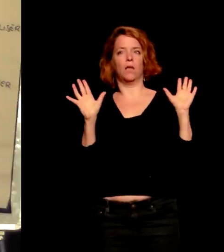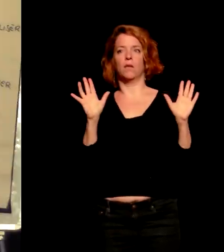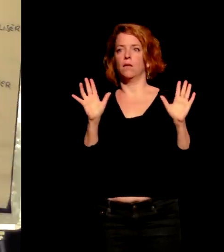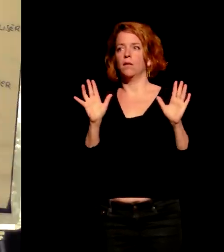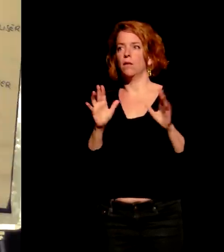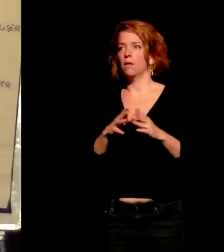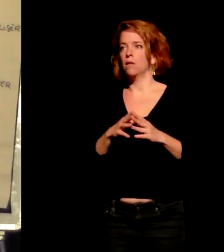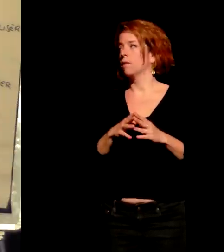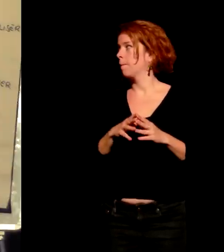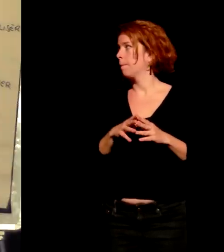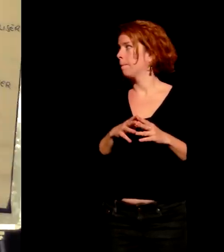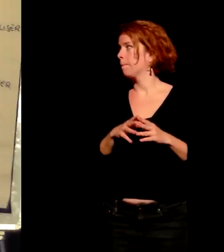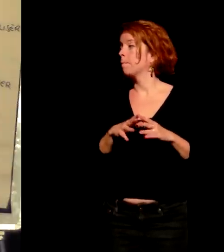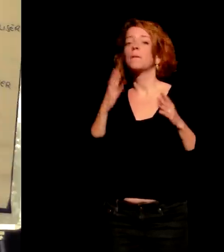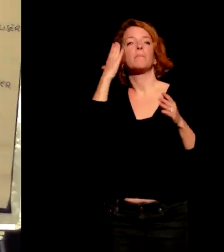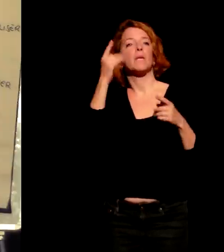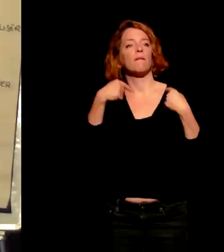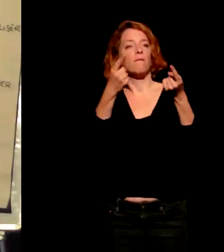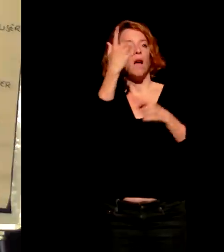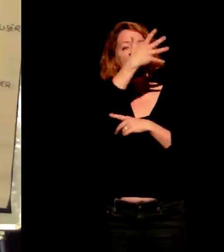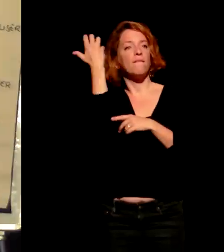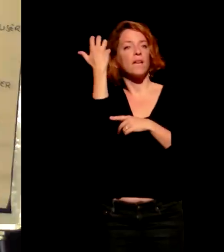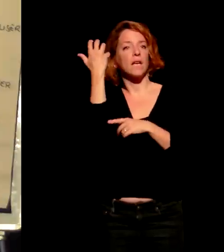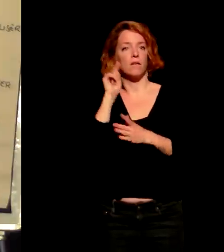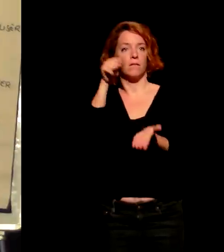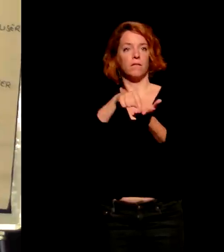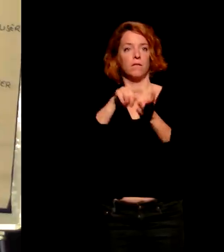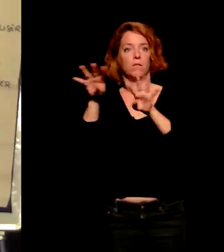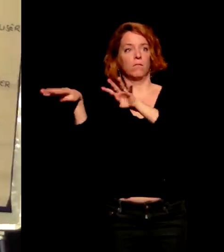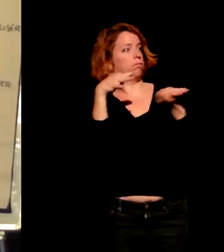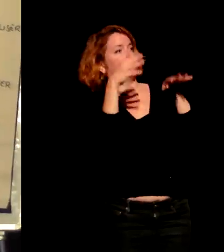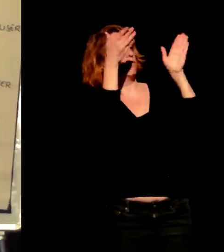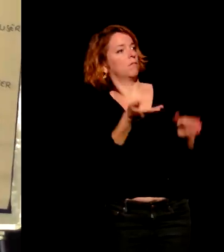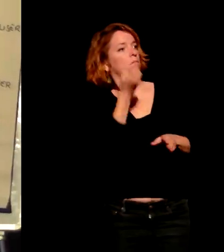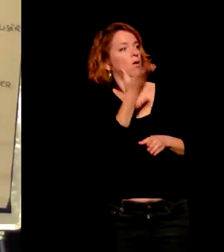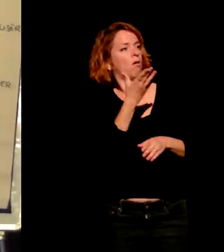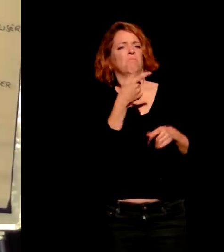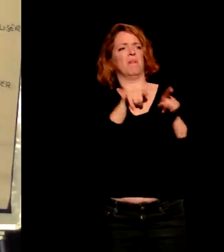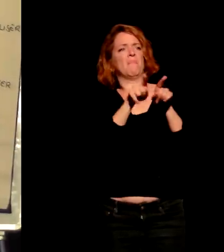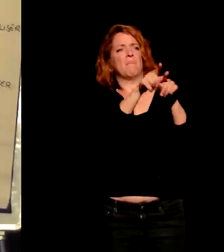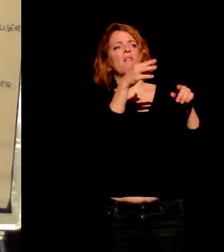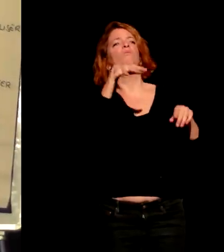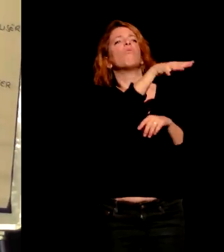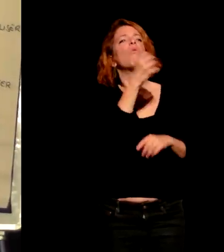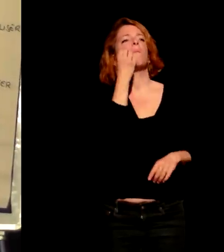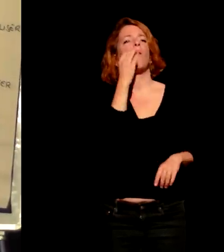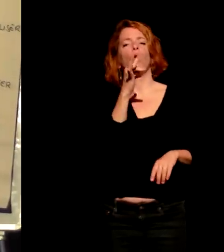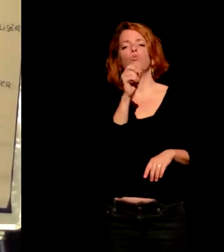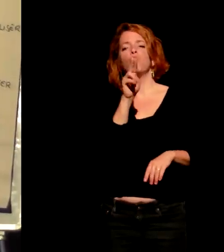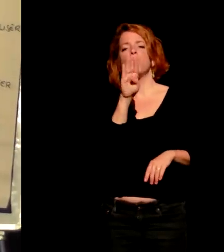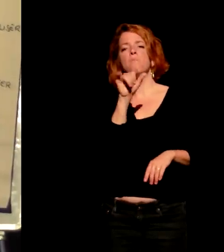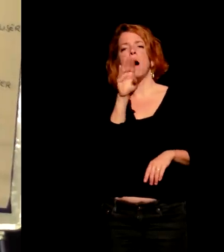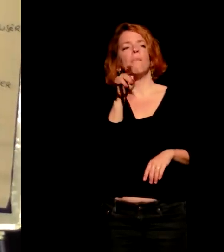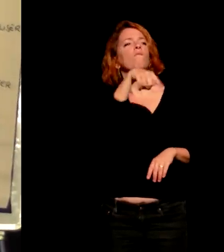C'est le même genre de choses qu'on pourrait dire quand on va en Afrique et quand on est perçu comme blanc, homogénéisé, tous pareils, altérisé, vous les toubabs, vous les blancs,